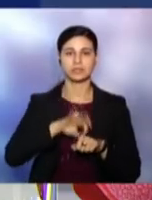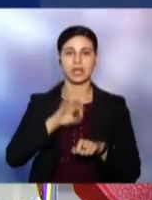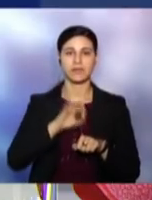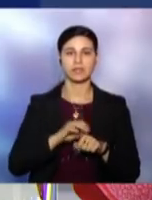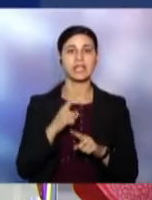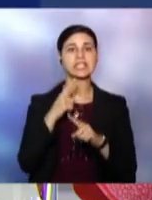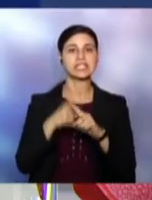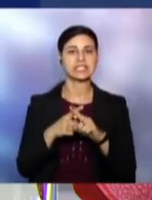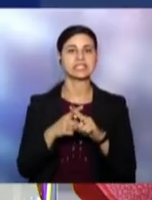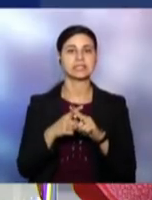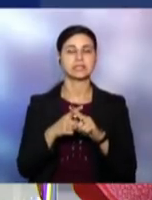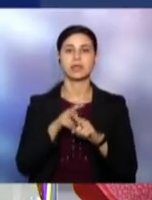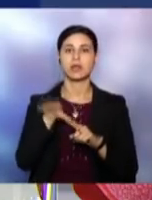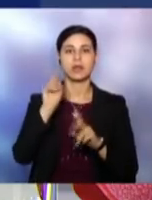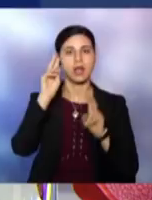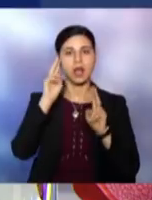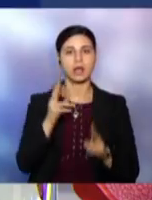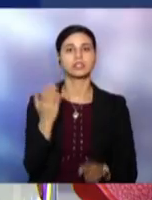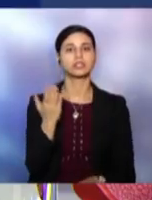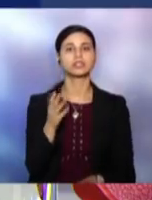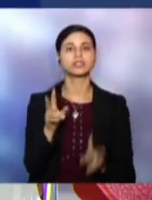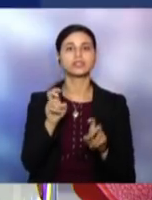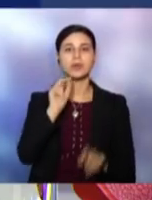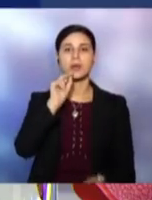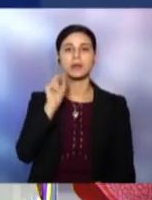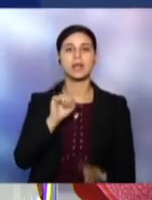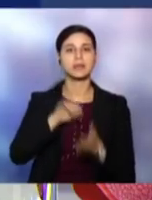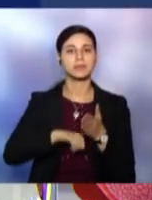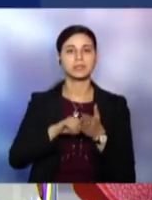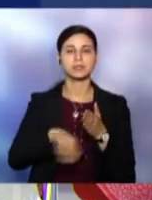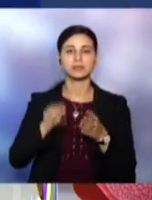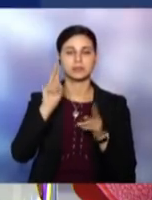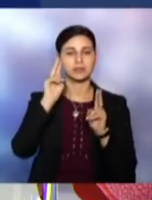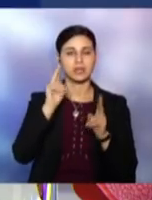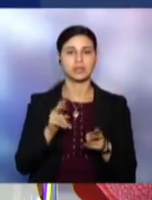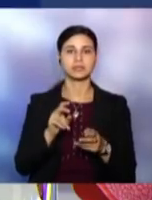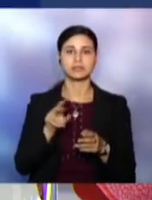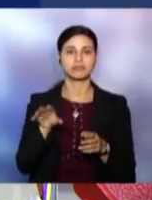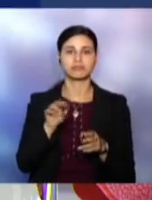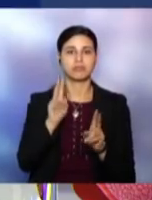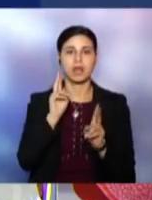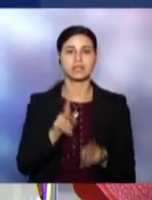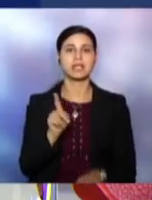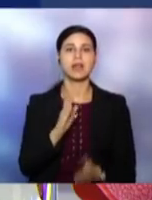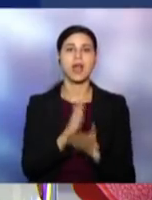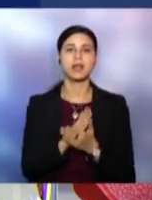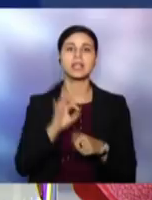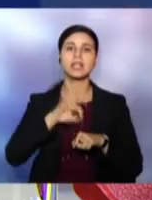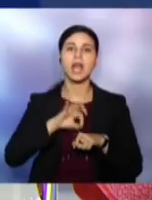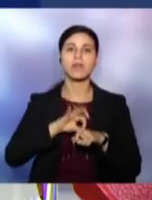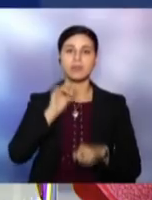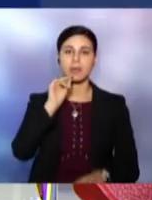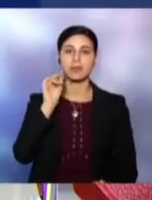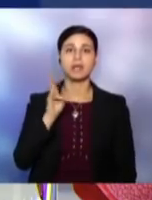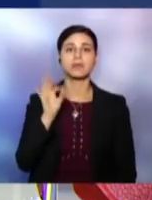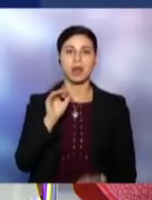X, ანუ უცნობი ეტიოლოგიის, ანუ ამ მომენტისათვის ჯერ მედიცინამ არ იცის, რა იწვევს ამ დაავადებას,